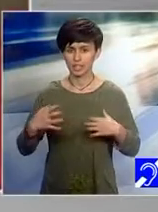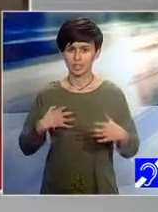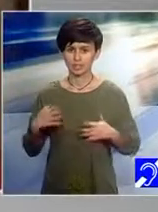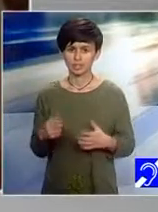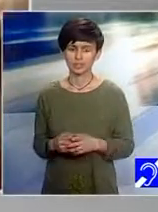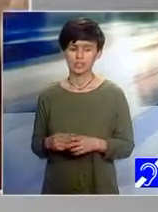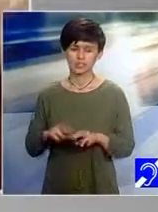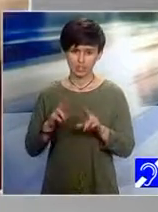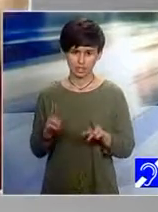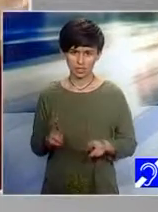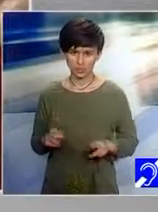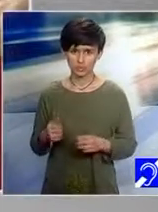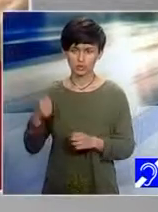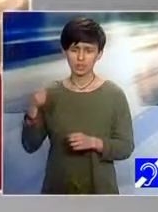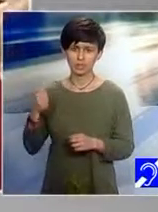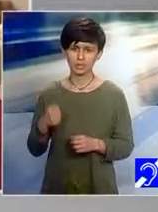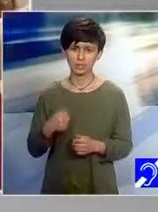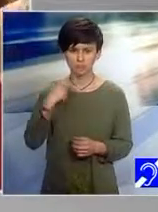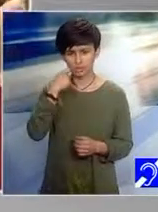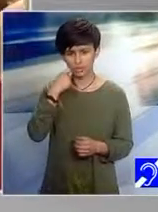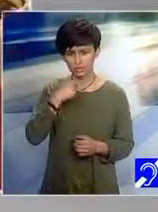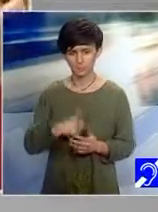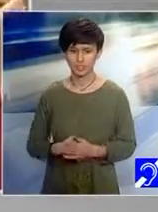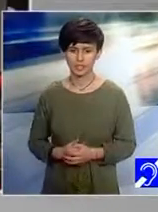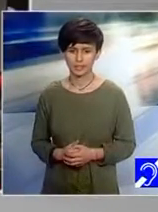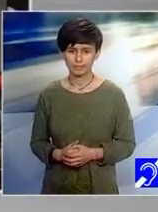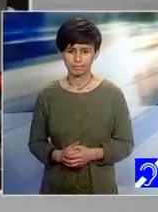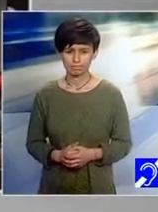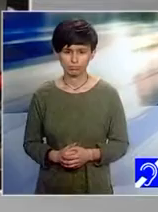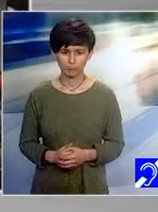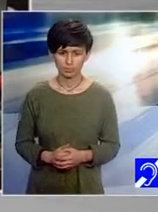Uniunii Armenilor, filiala Cluj și Gherla.